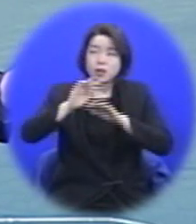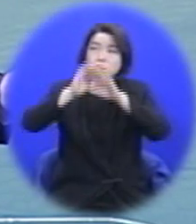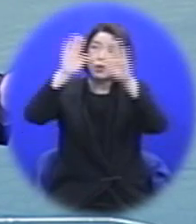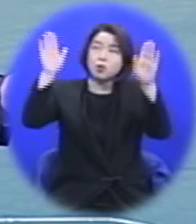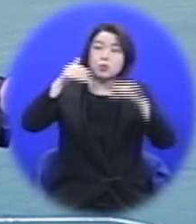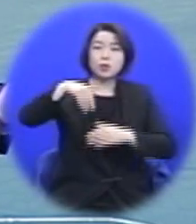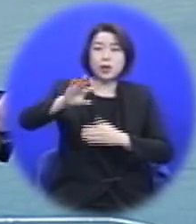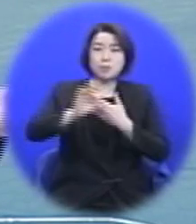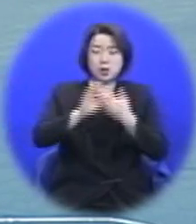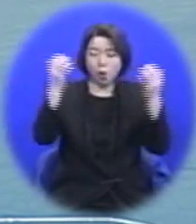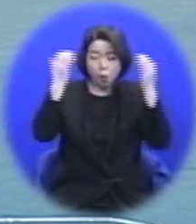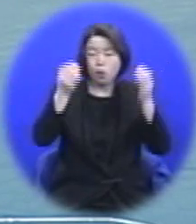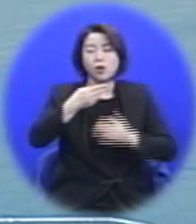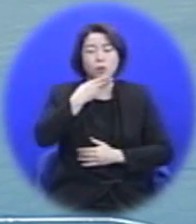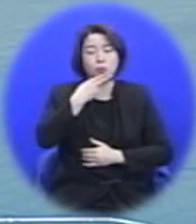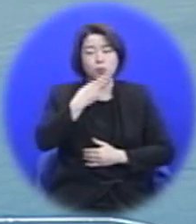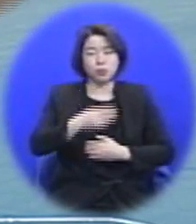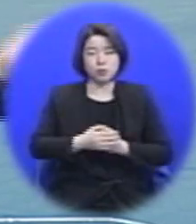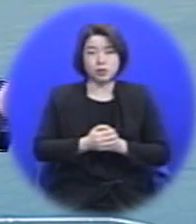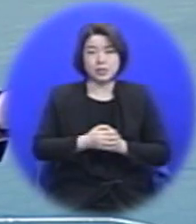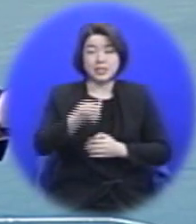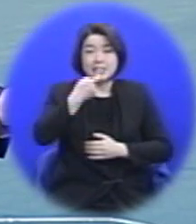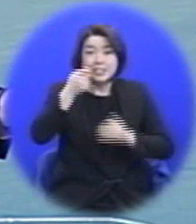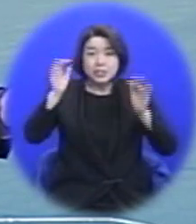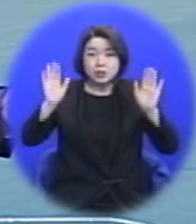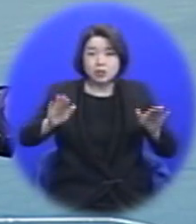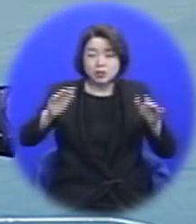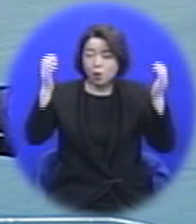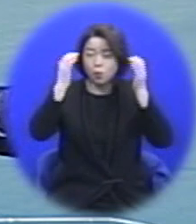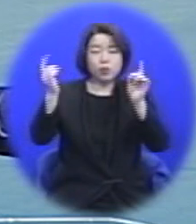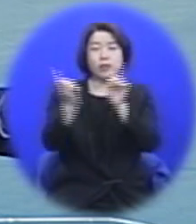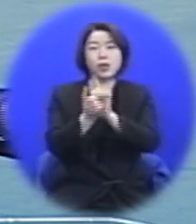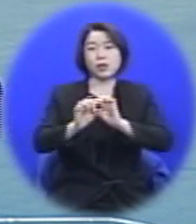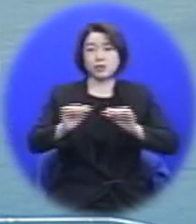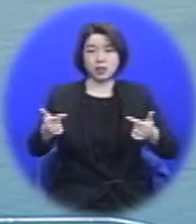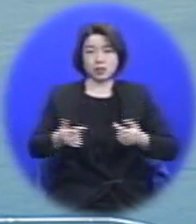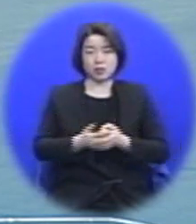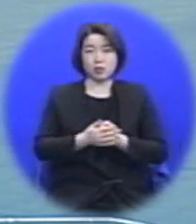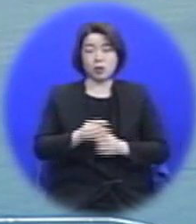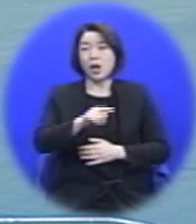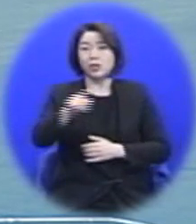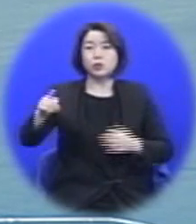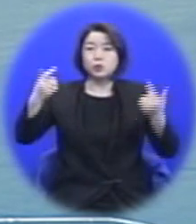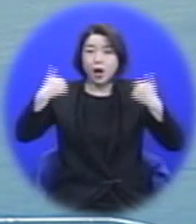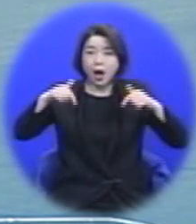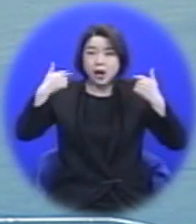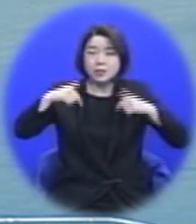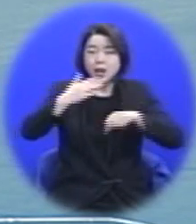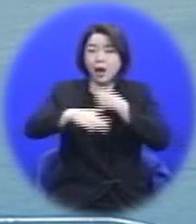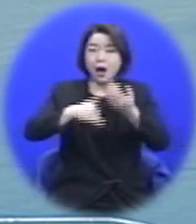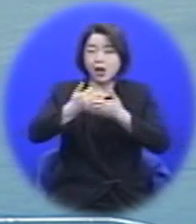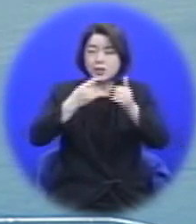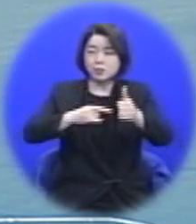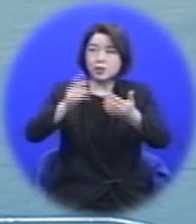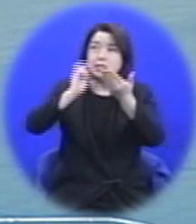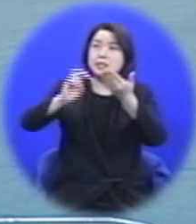없습니다. 천사들은 고난을 당하지 않습니다. 그들도 늘 하나님께 찬양을